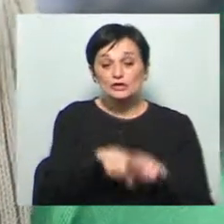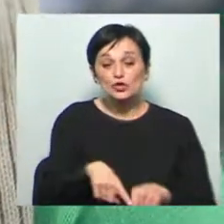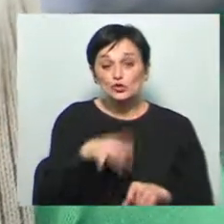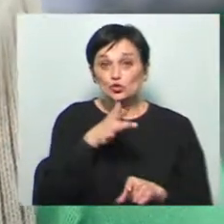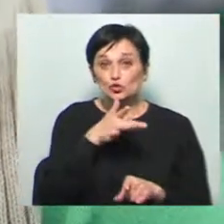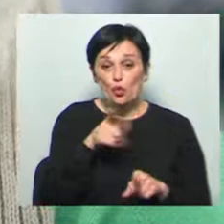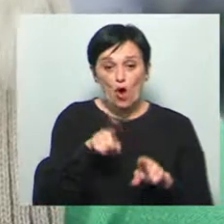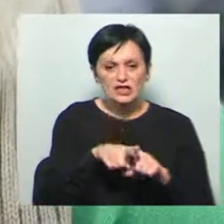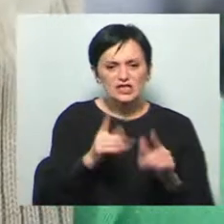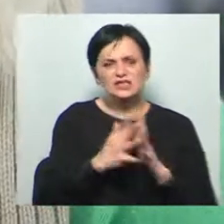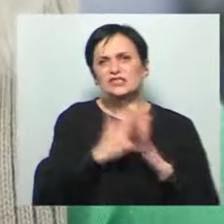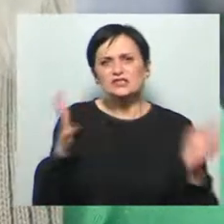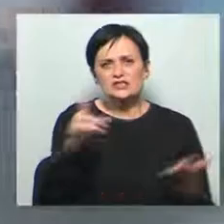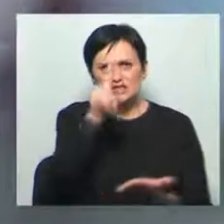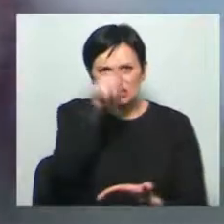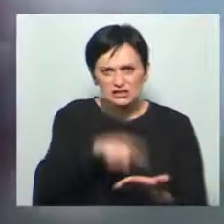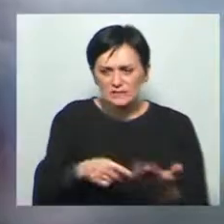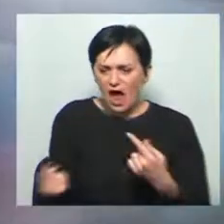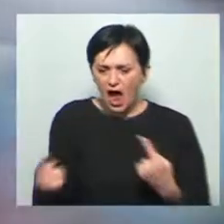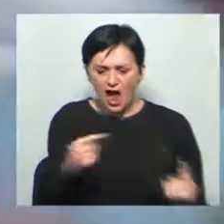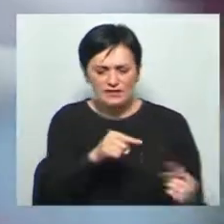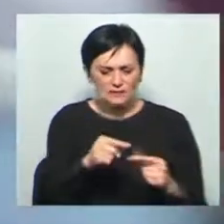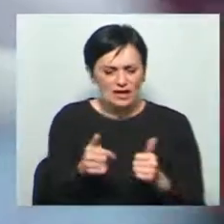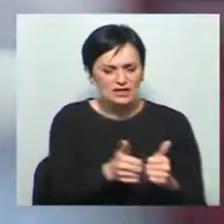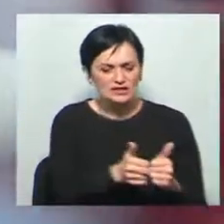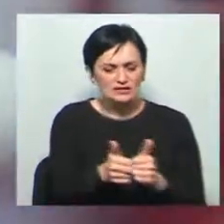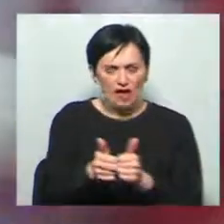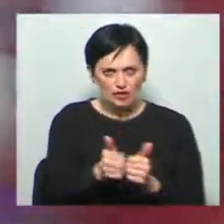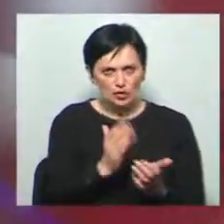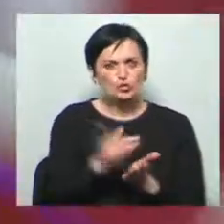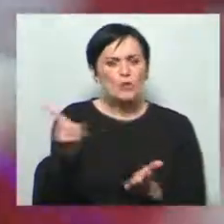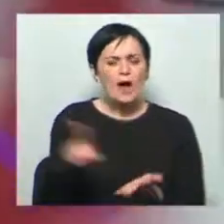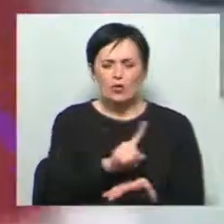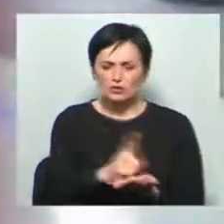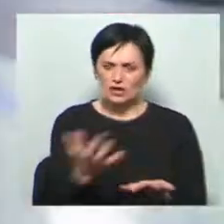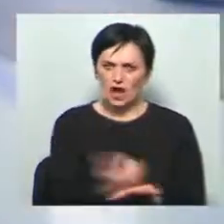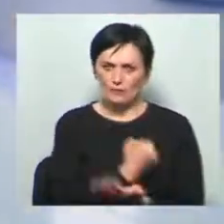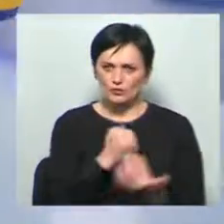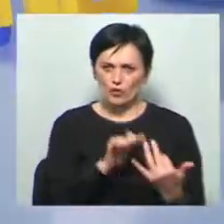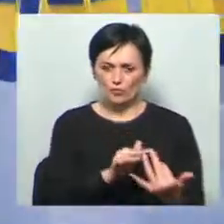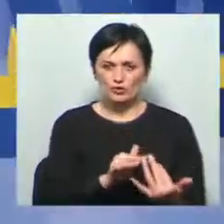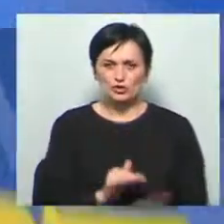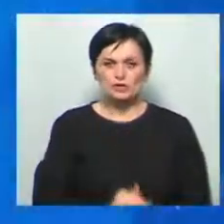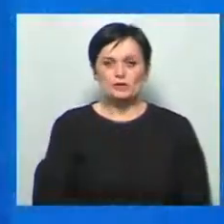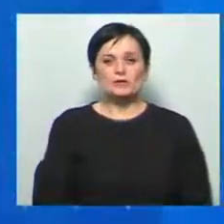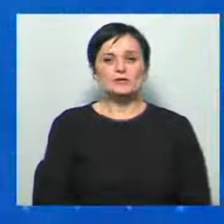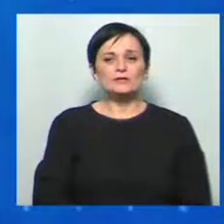როდესაც ამხელა რწმენა აქვთ და ერთმანეთს თანადგომა, აუცილებლად გაიმარჯვებენ ამ ომში.